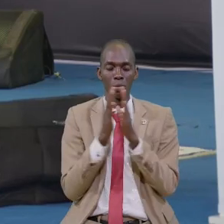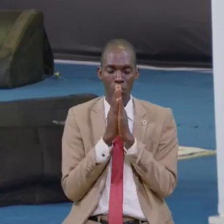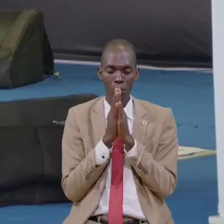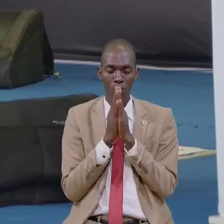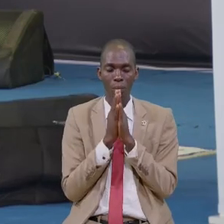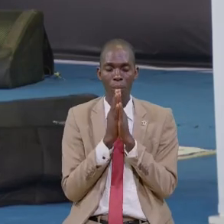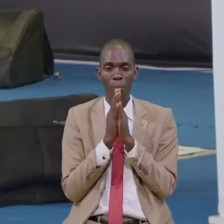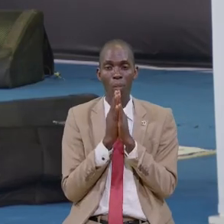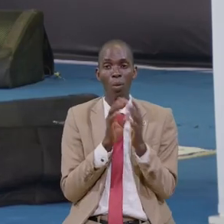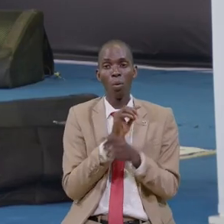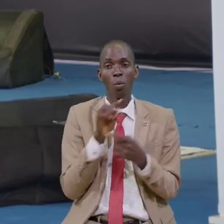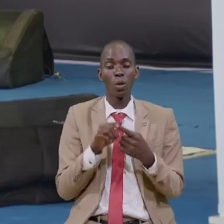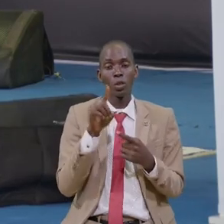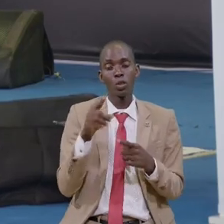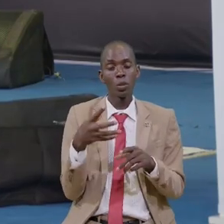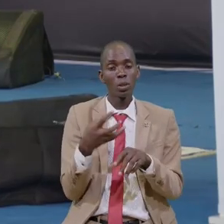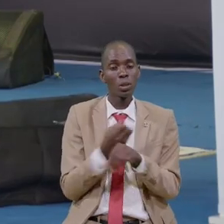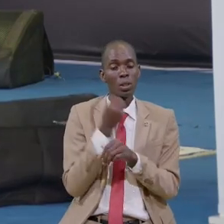Ou tu tires avantage,